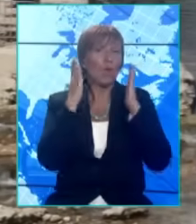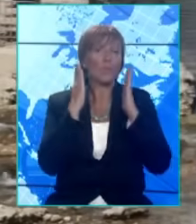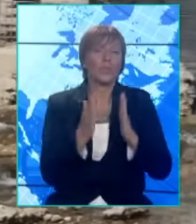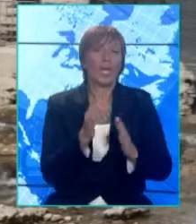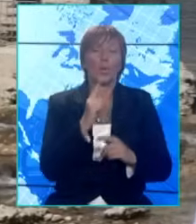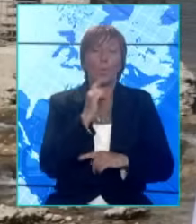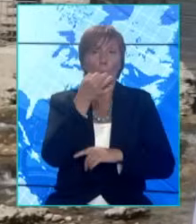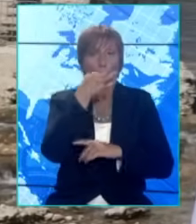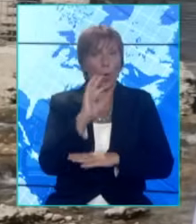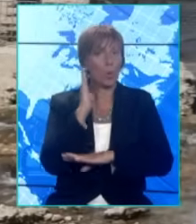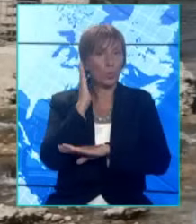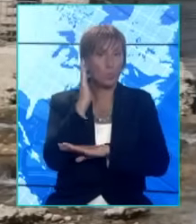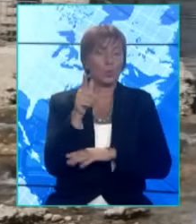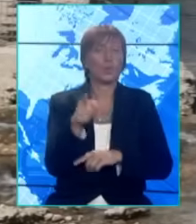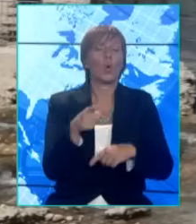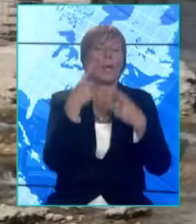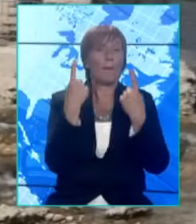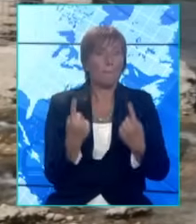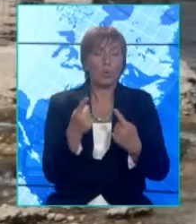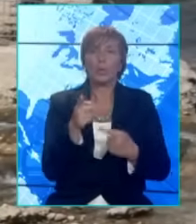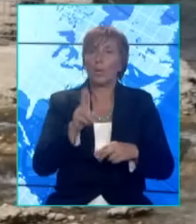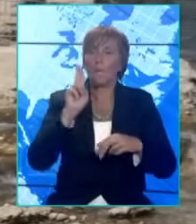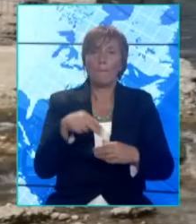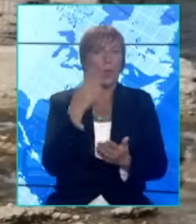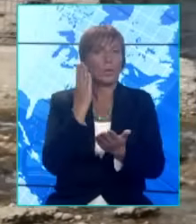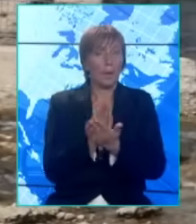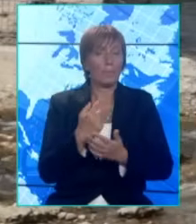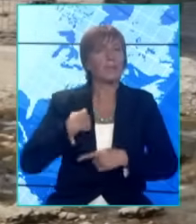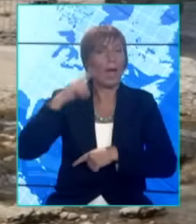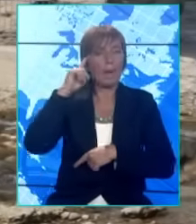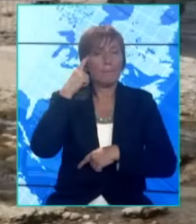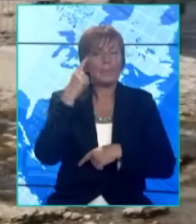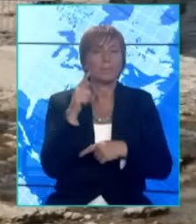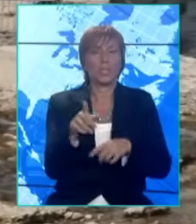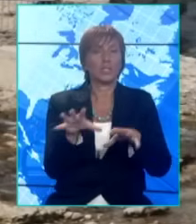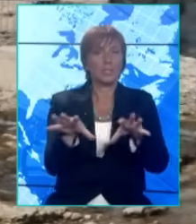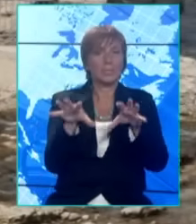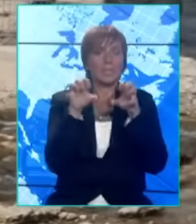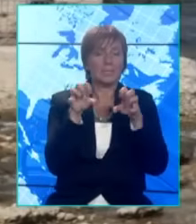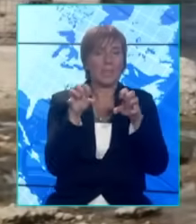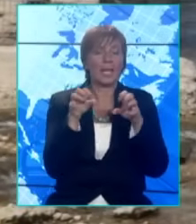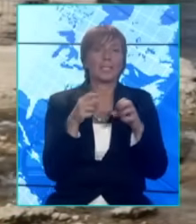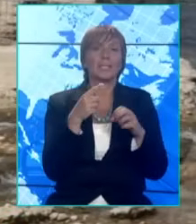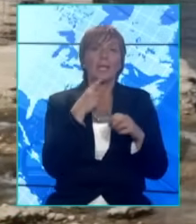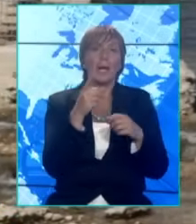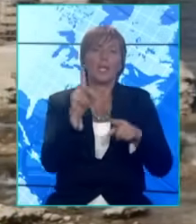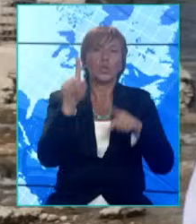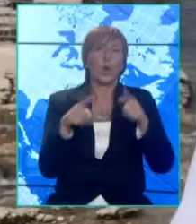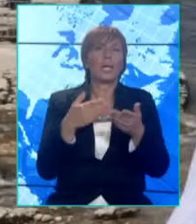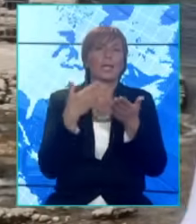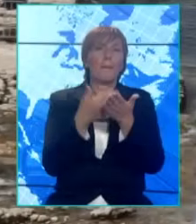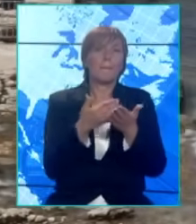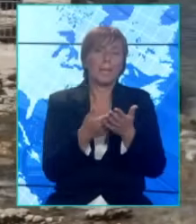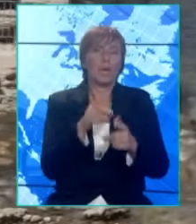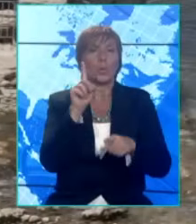bolju budućnost i naravno da ona postoji i ona mora biti. I ja mislim da će ipak se shvatiti pored toliko prijedloga, od